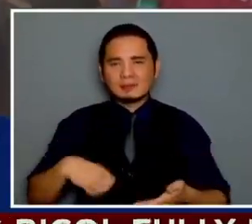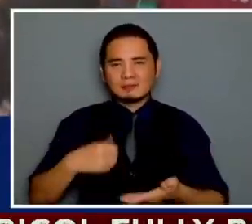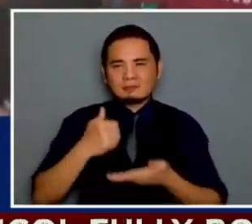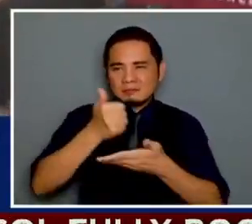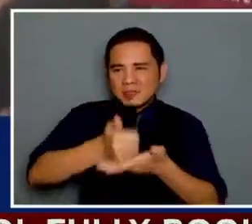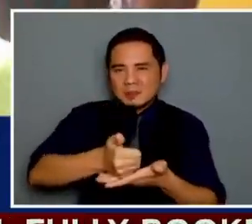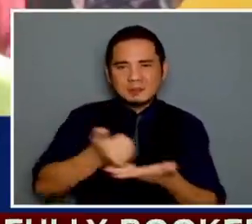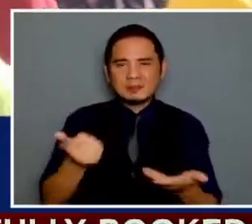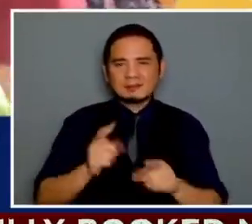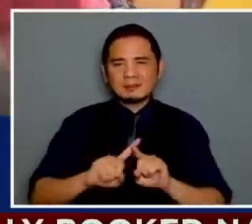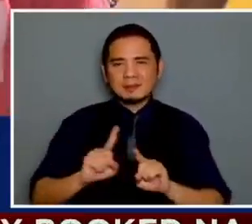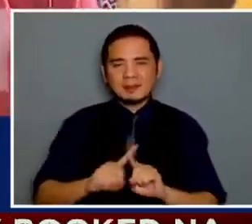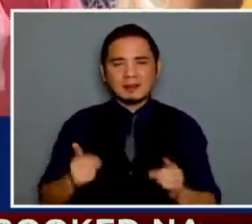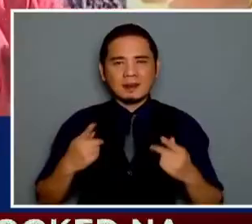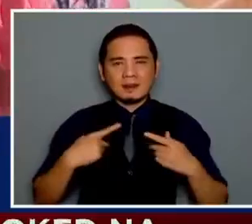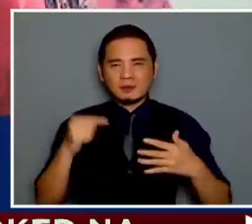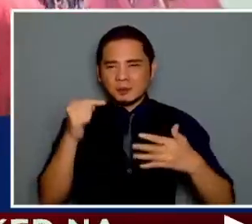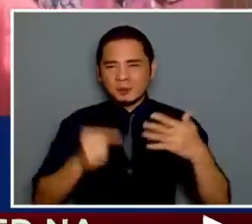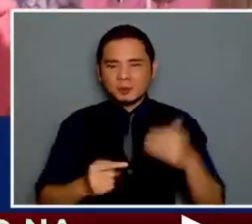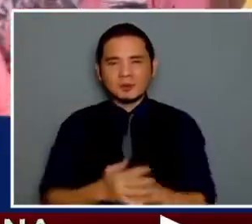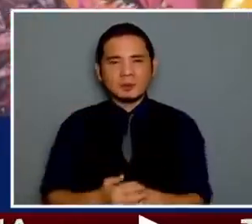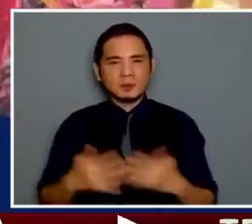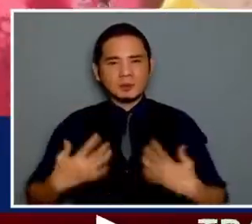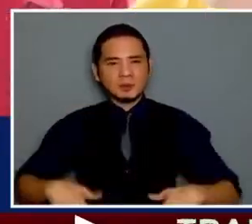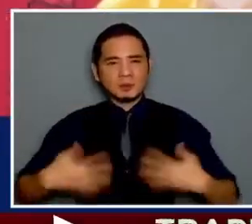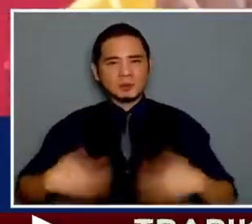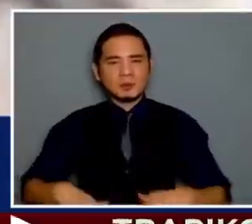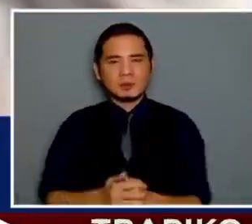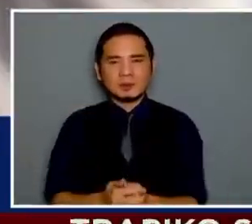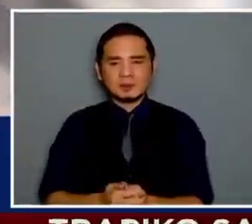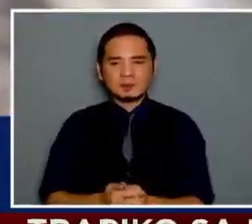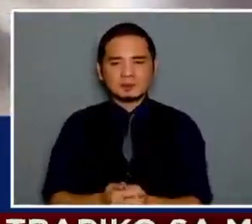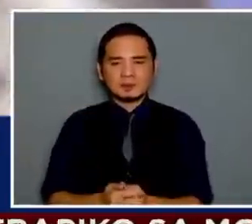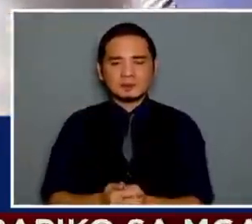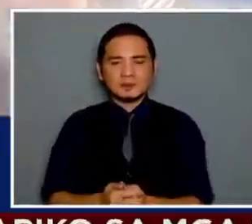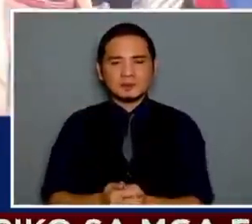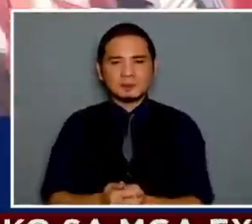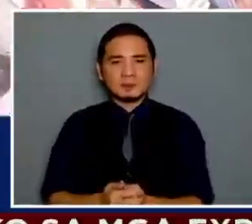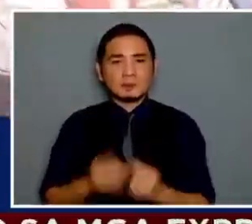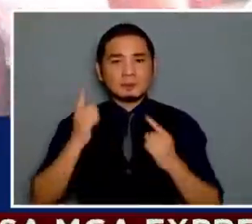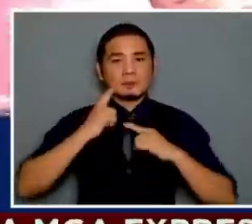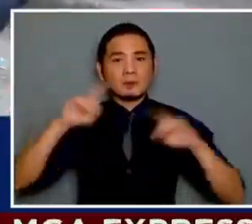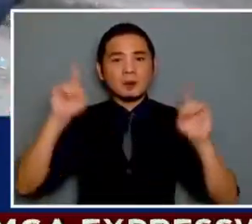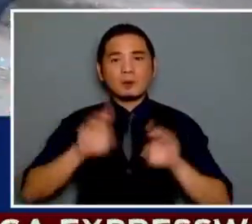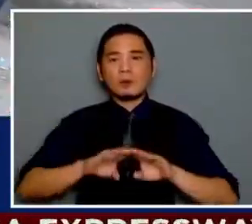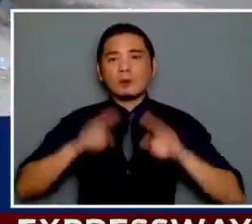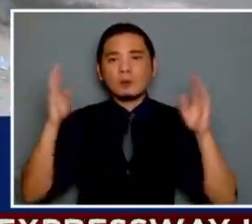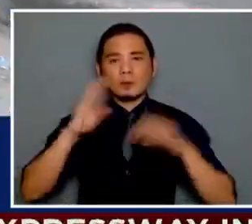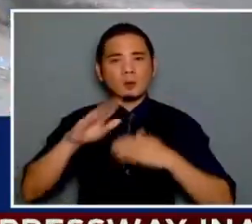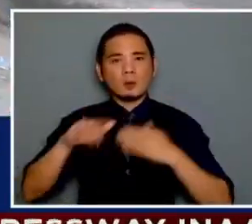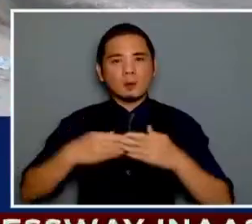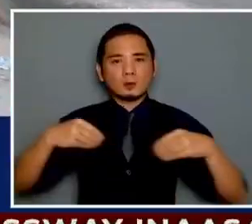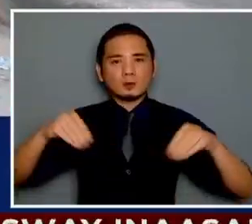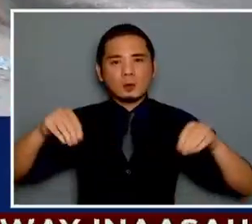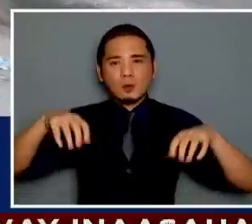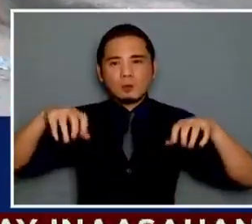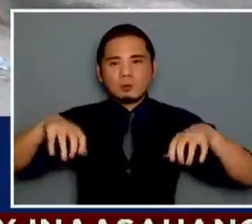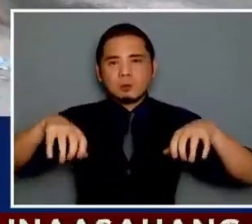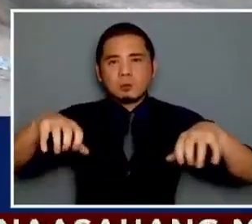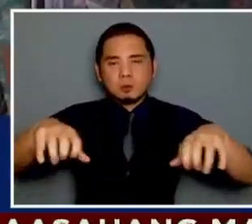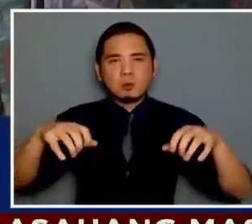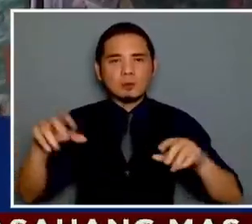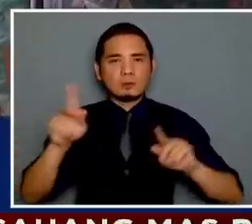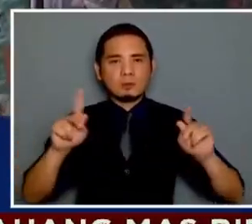nagsha-shopping ang Divisoria. Mas lalo ngayong balik na ang mga pagtitipon at bukas na ang mga tindahan. Ayon sa One Luna